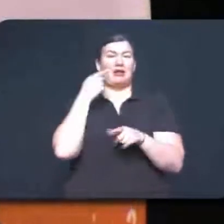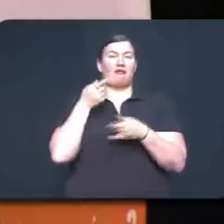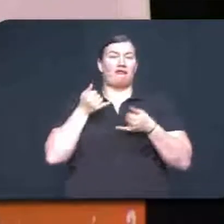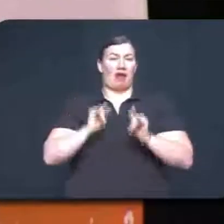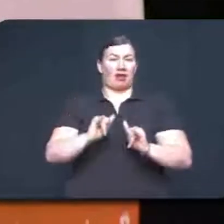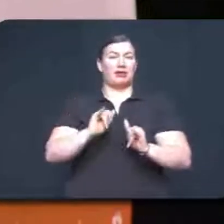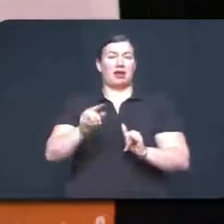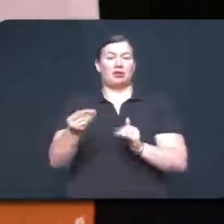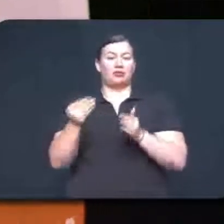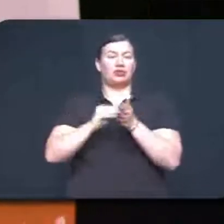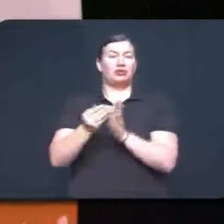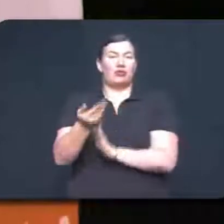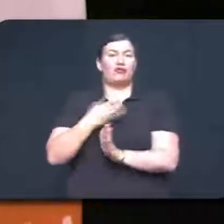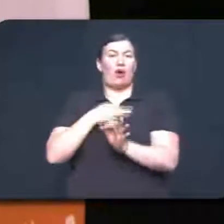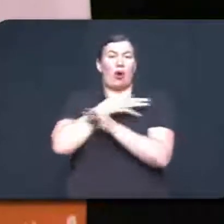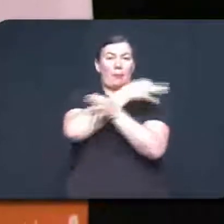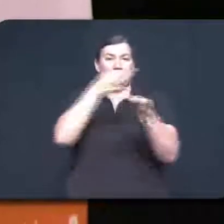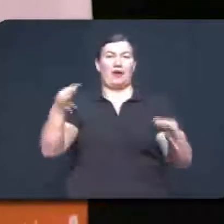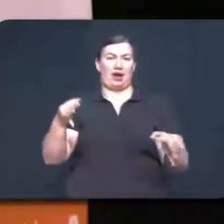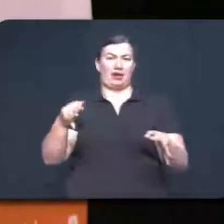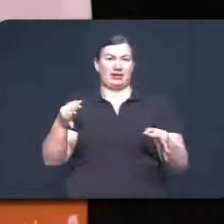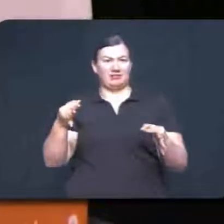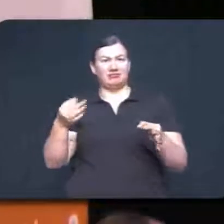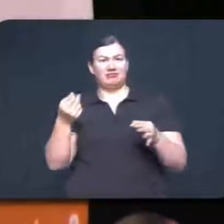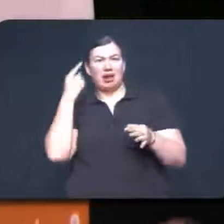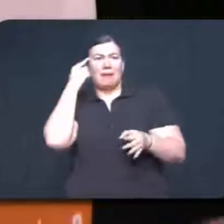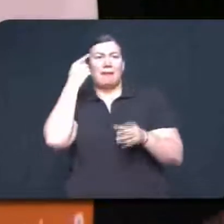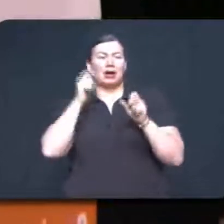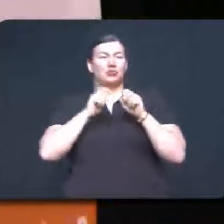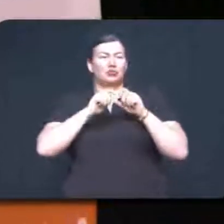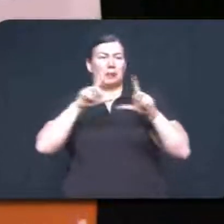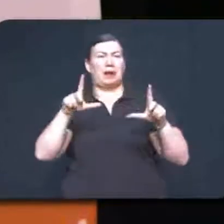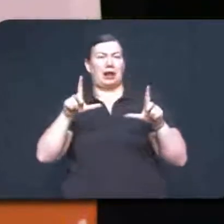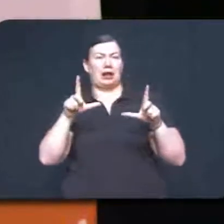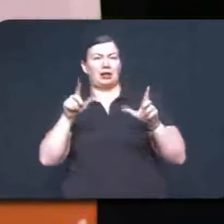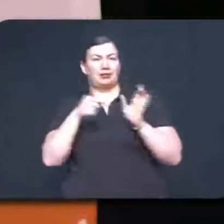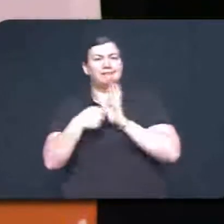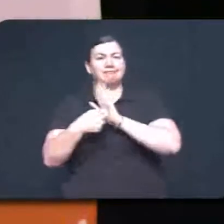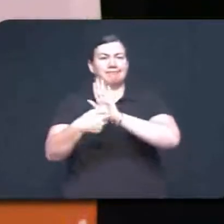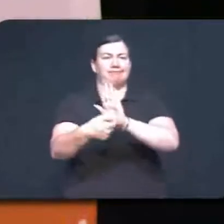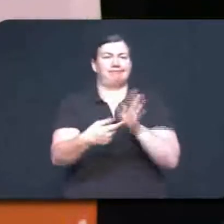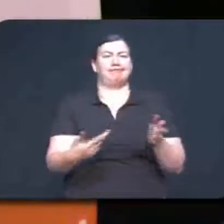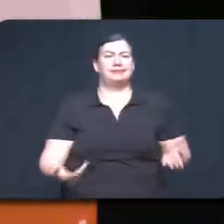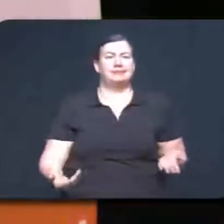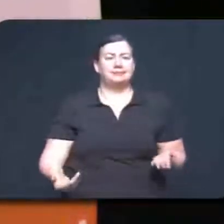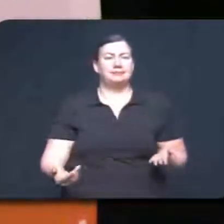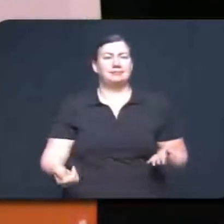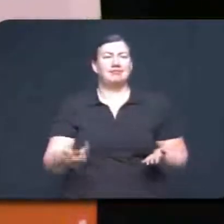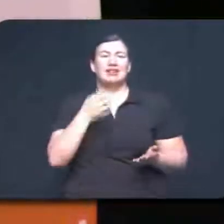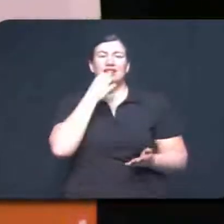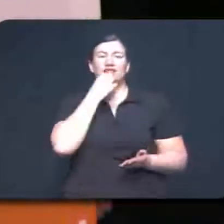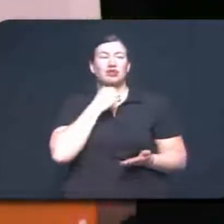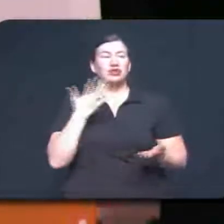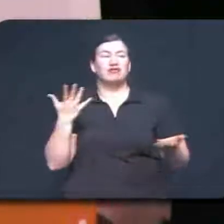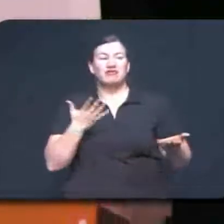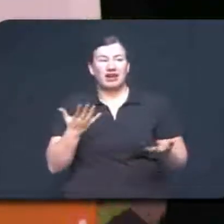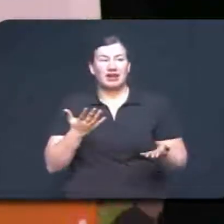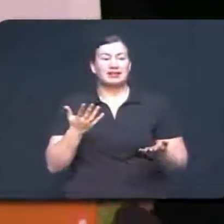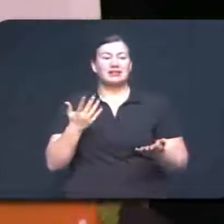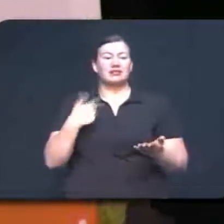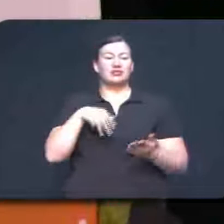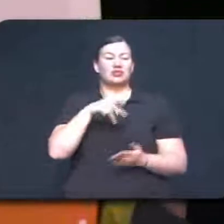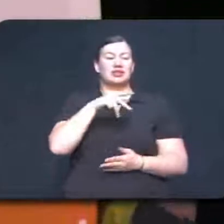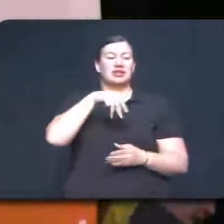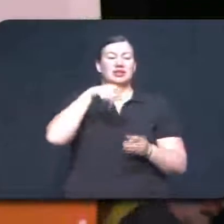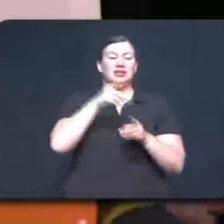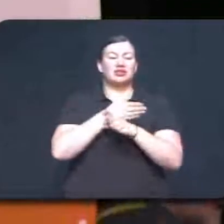und auch das ja das Meinungsbild der Teilnehmer der SMV kommen um die wollten nämlich alle etwas zwischen bpts